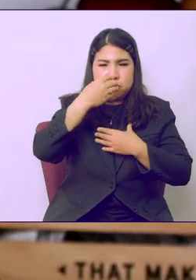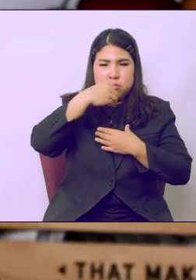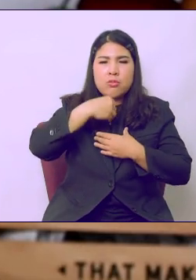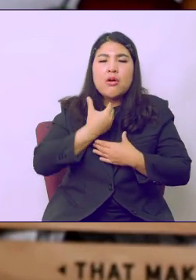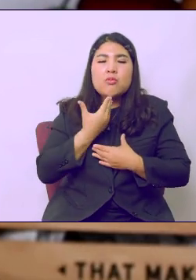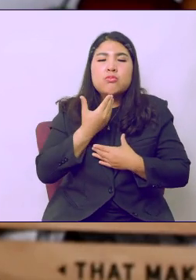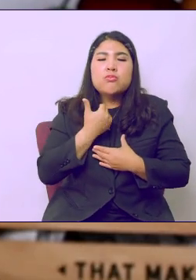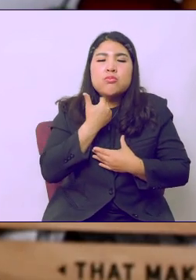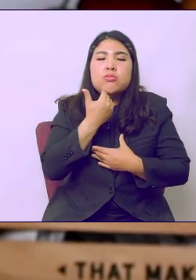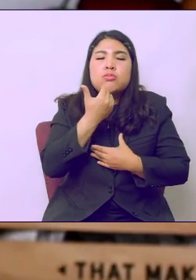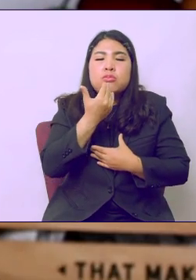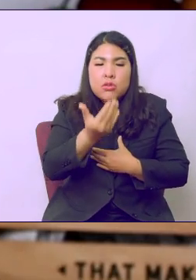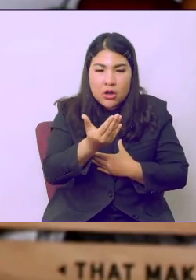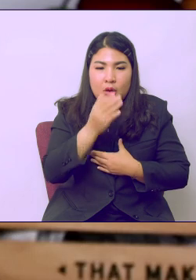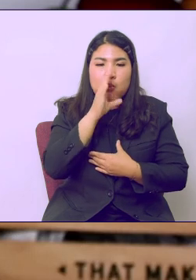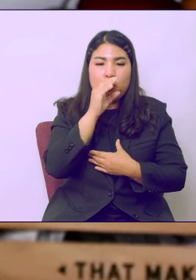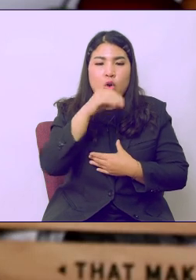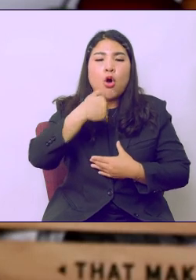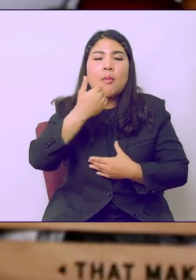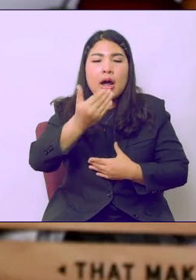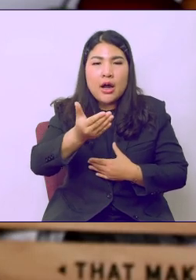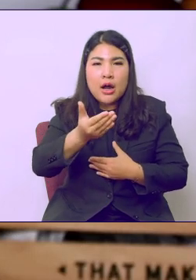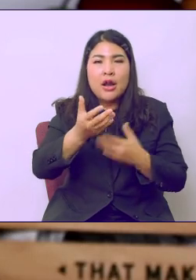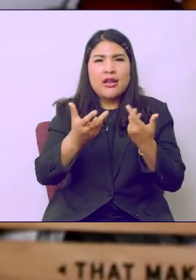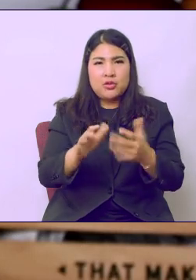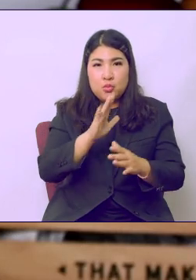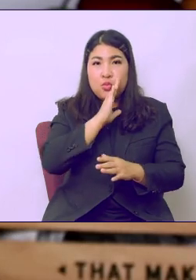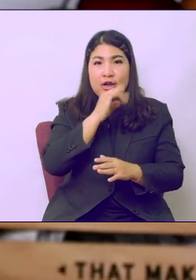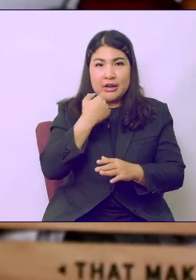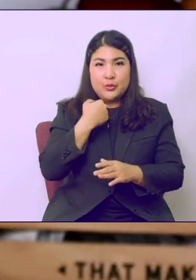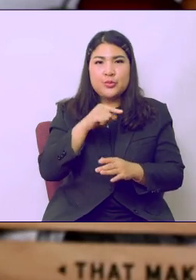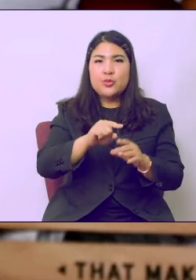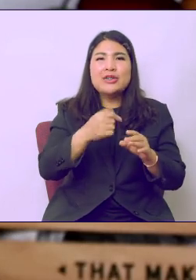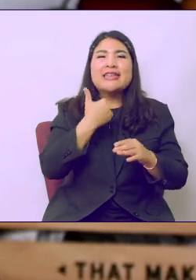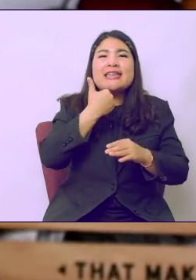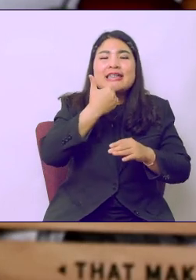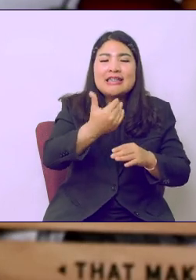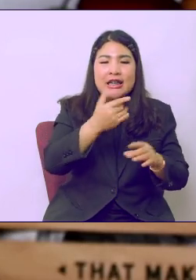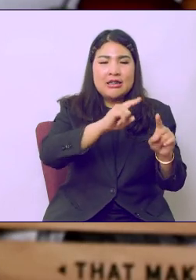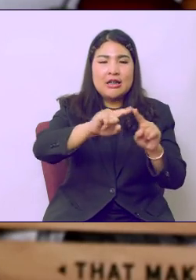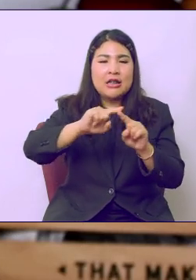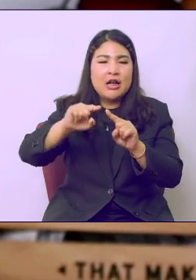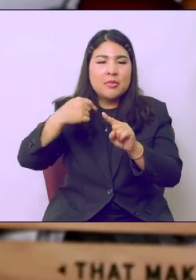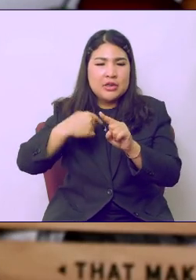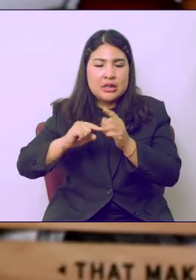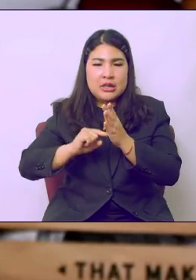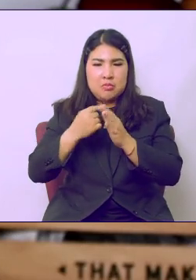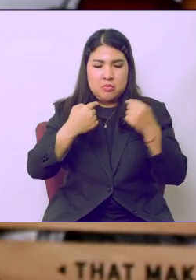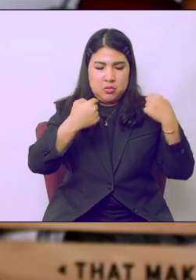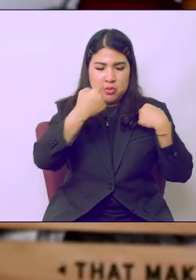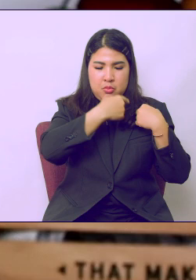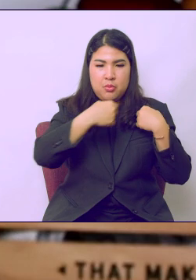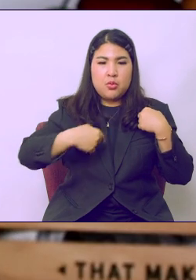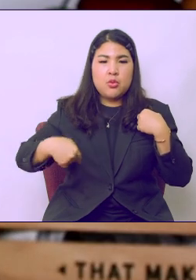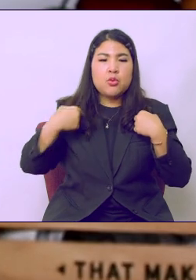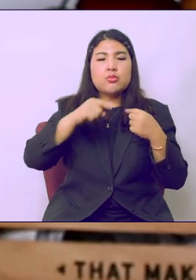ซาวด์น่ะออกมานะครับถ้าเรียนลึกเข้าไปมากกว่านั้นน่ะเสียงอ่ะของซาวด์ต่างๆอ่ะมันจะเริ่มจากจุดต่างๆของร่างกายต่างกัน